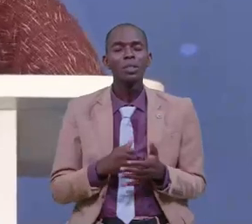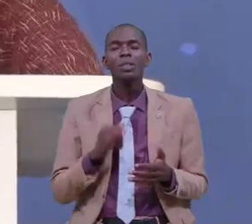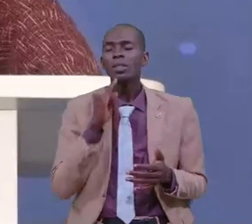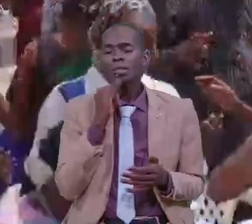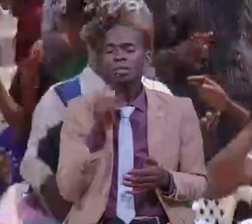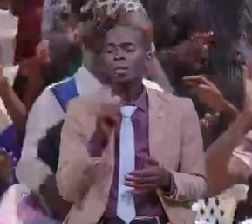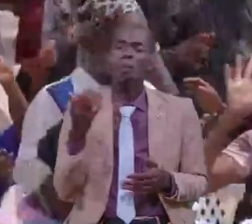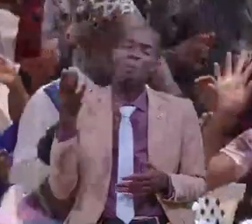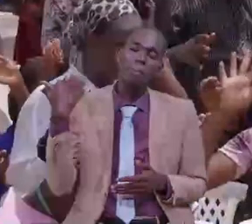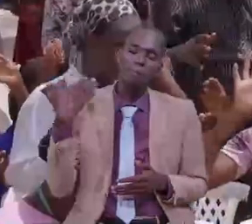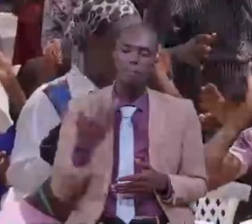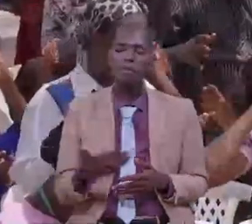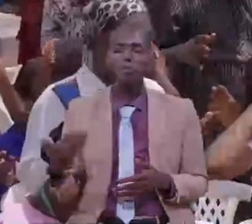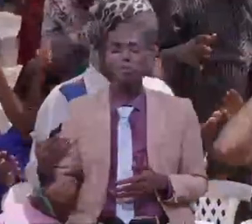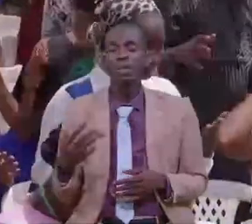est du passé.